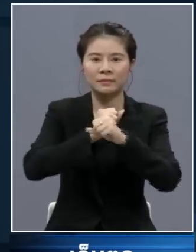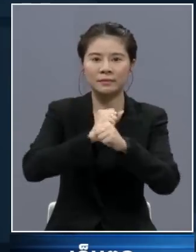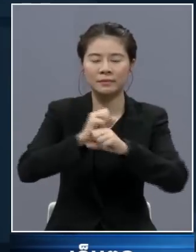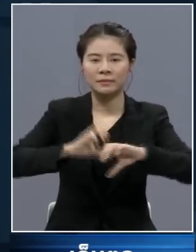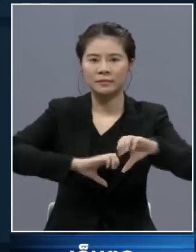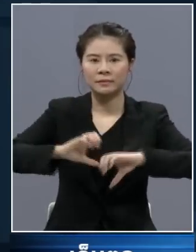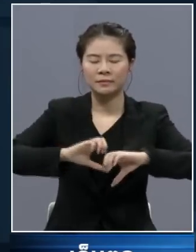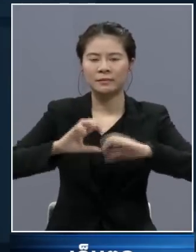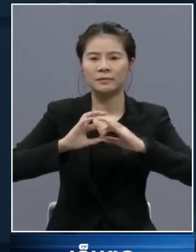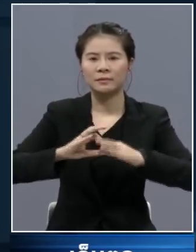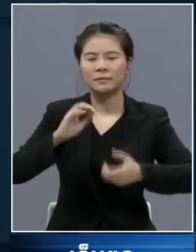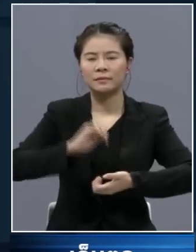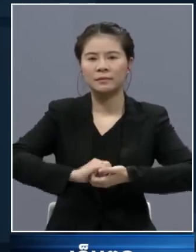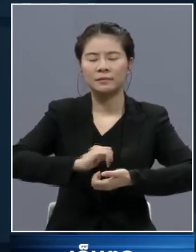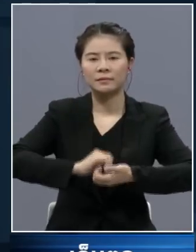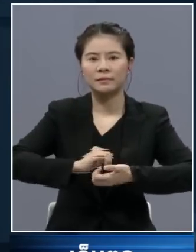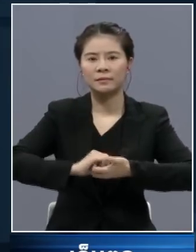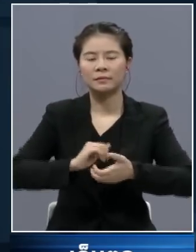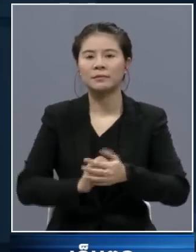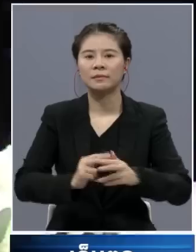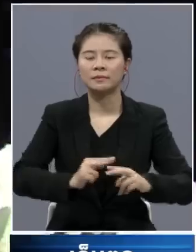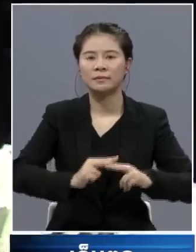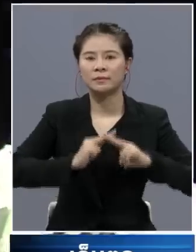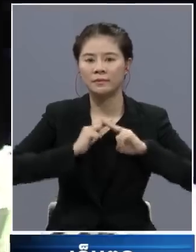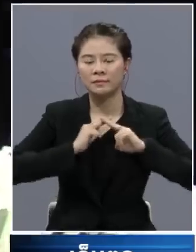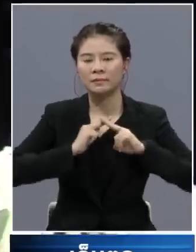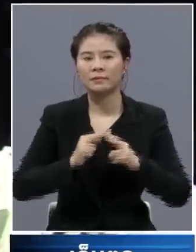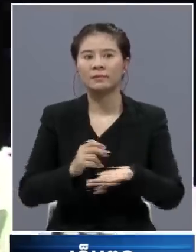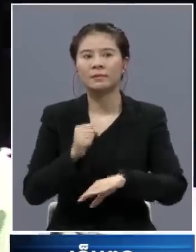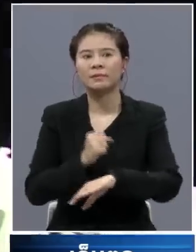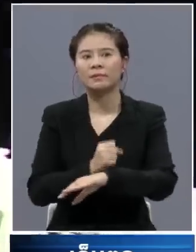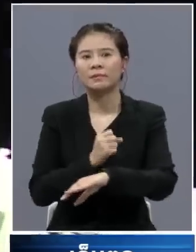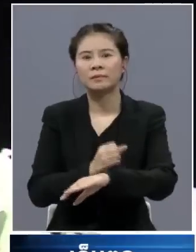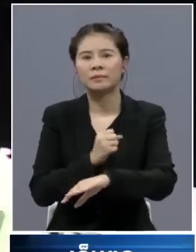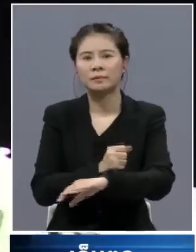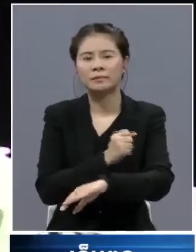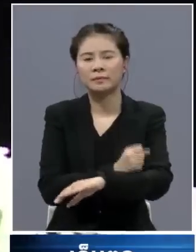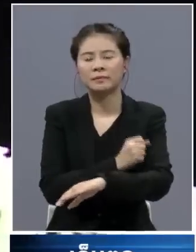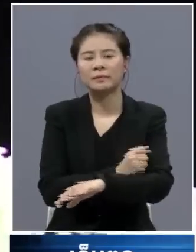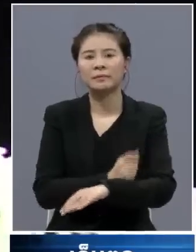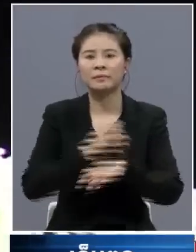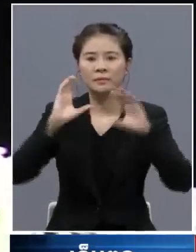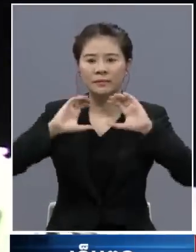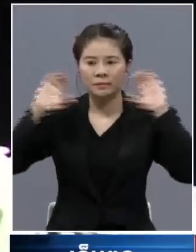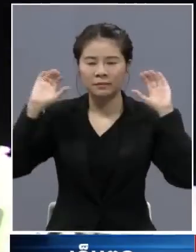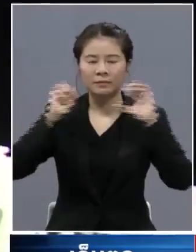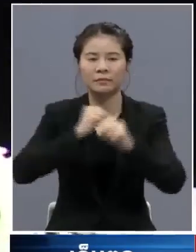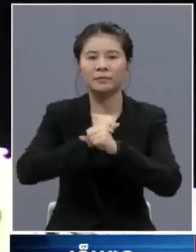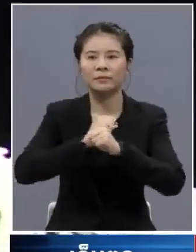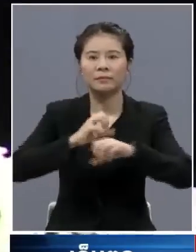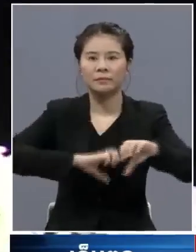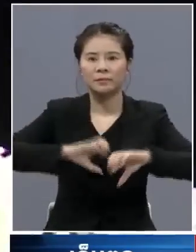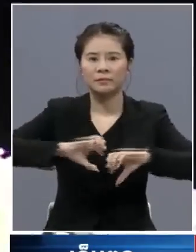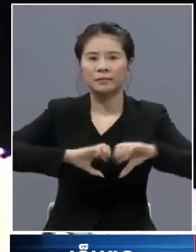มันมีไตรภาคีมีเอกชนมีลูกจ้างใช่ไหมฮะแล้วก็มีส่วนของภาครัฐซึ่งต้องดำเนินการไปพร้อมกัน